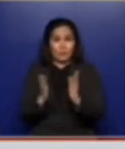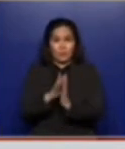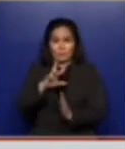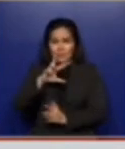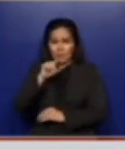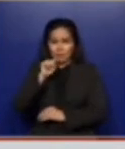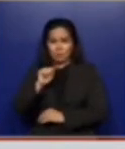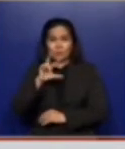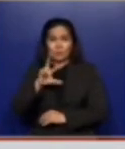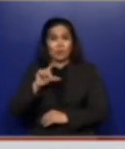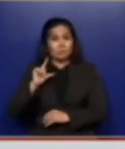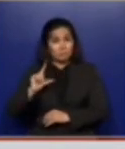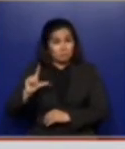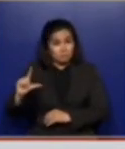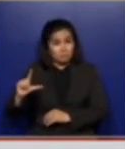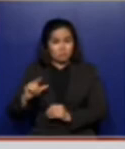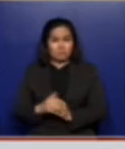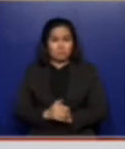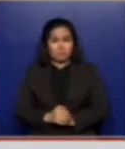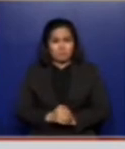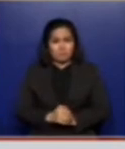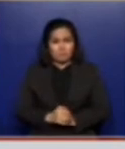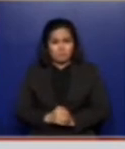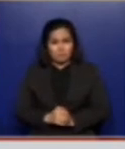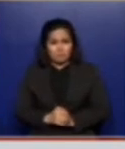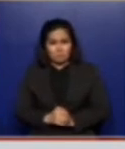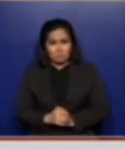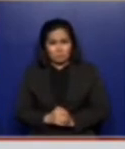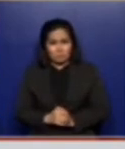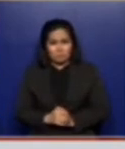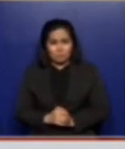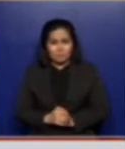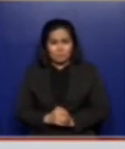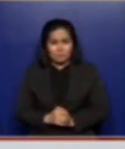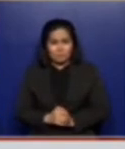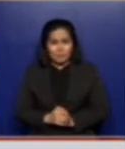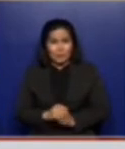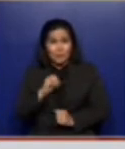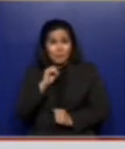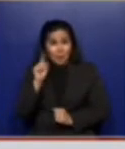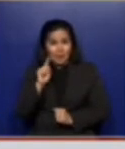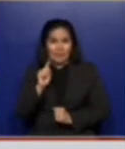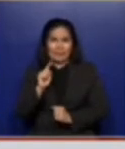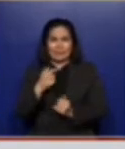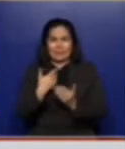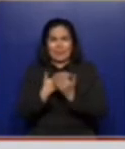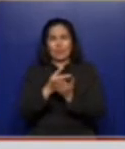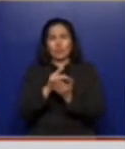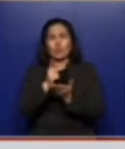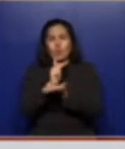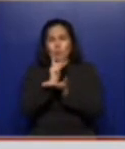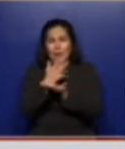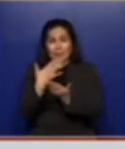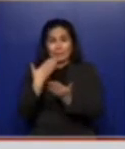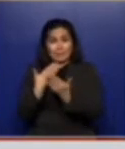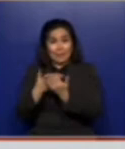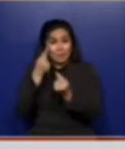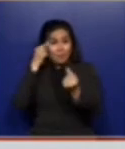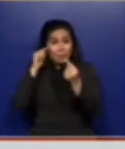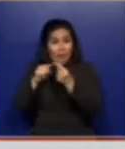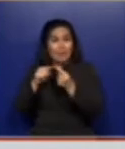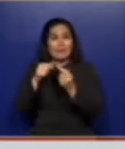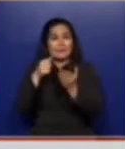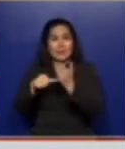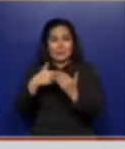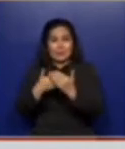มเป็น 3.3 ล้านล้านท่านบอกว่าท่านจะเก็บ รายได้ภาษีเนี่ยนะครับตั้งเป้าไว้ 2.6 ล้านล้